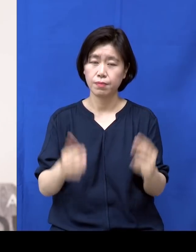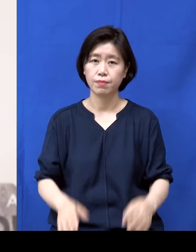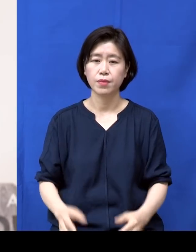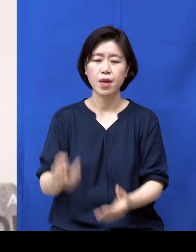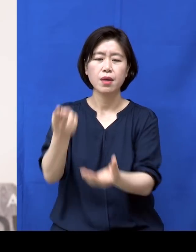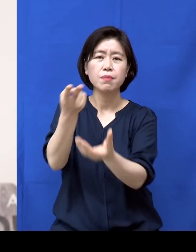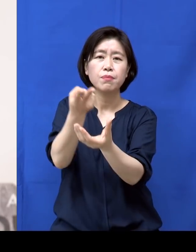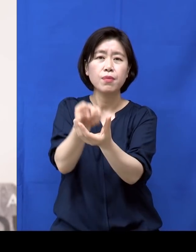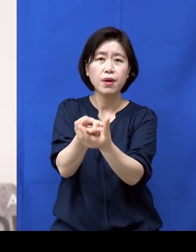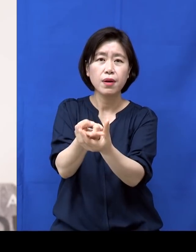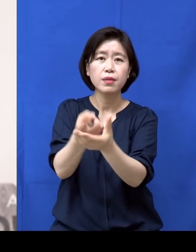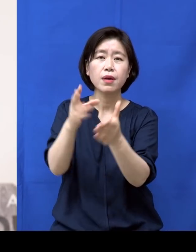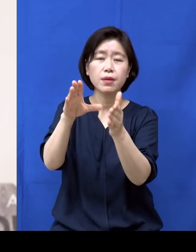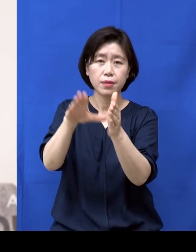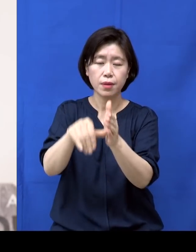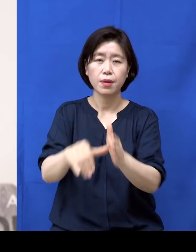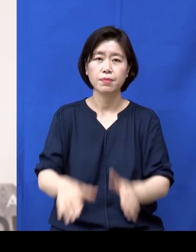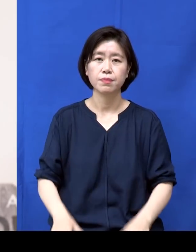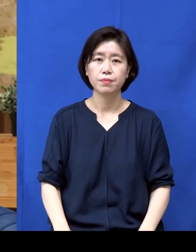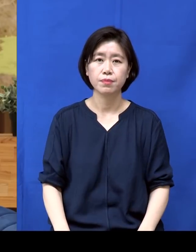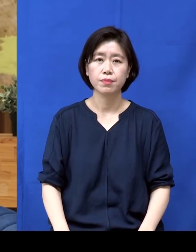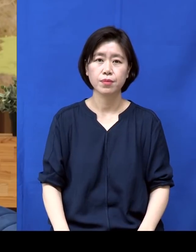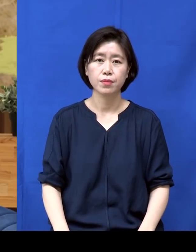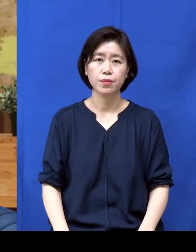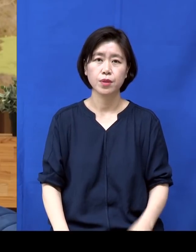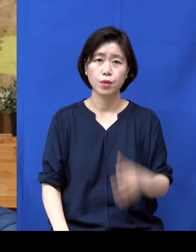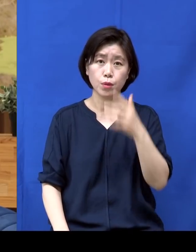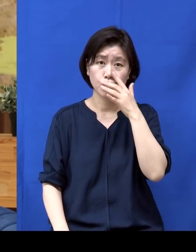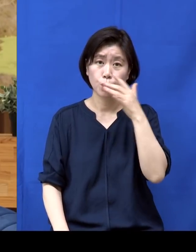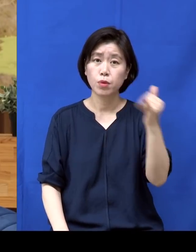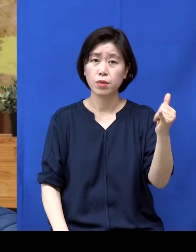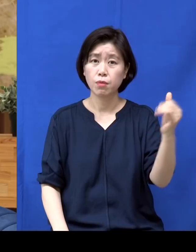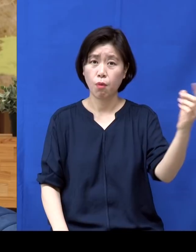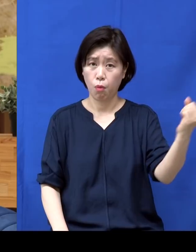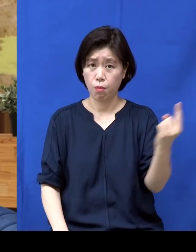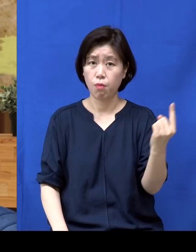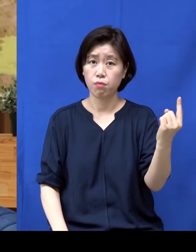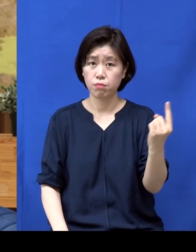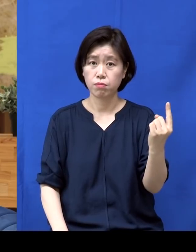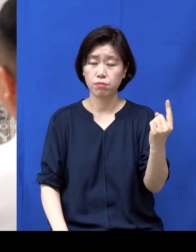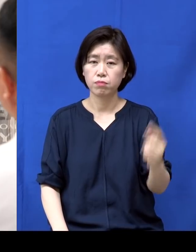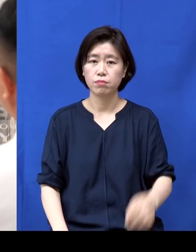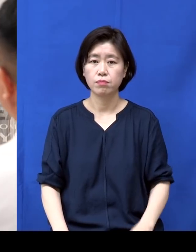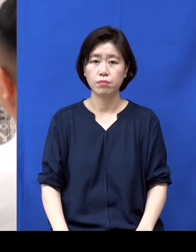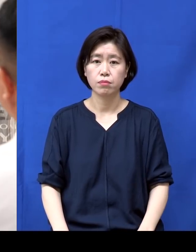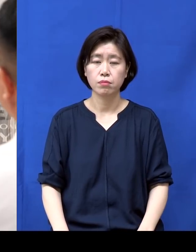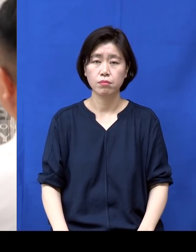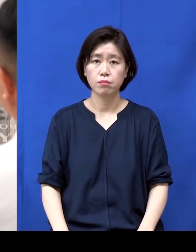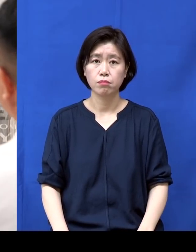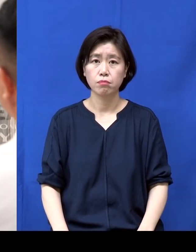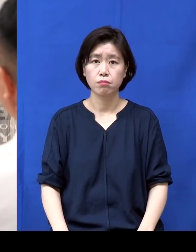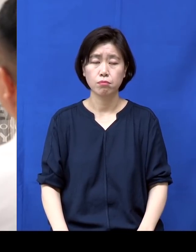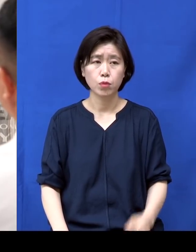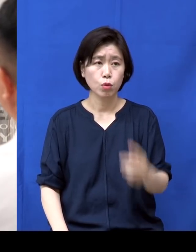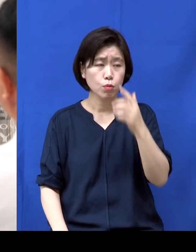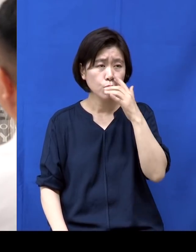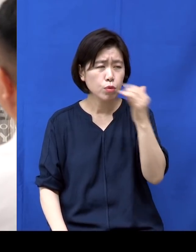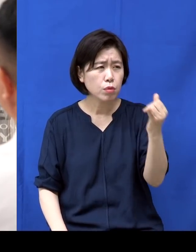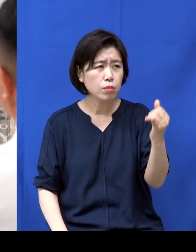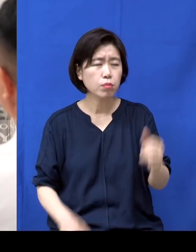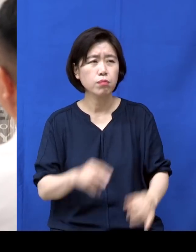예. 부모님의 모습을 보니까 이분의 연세가 꼭 좀 많으시더라고요. 하고